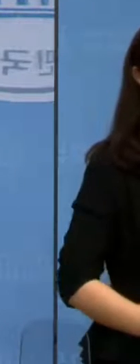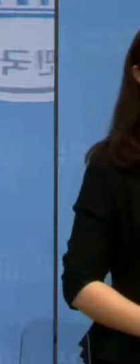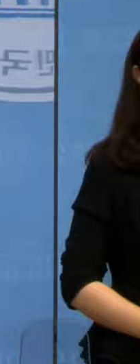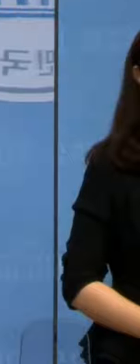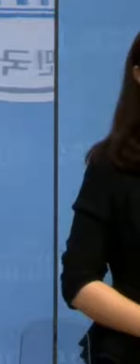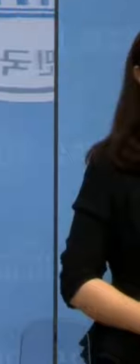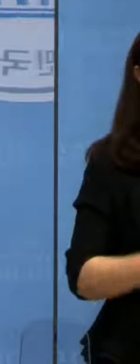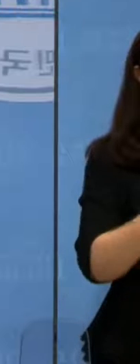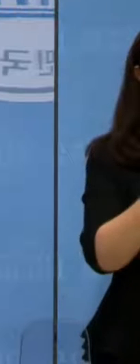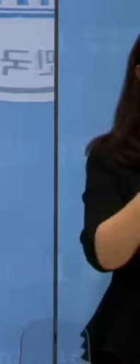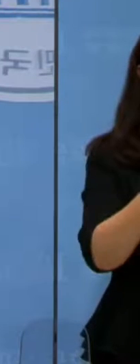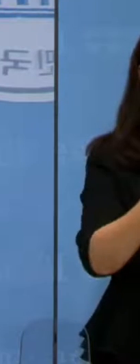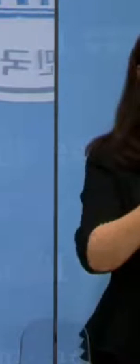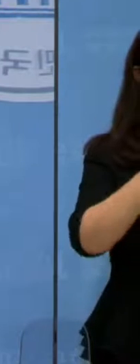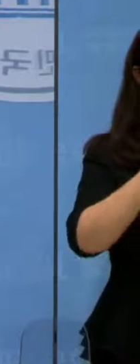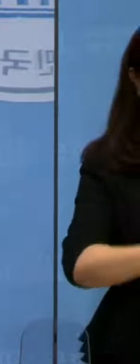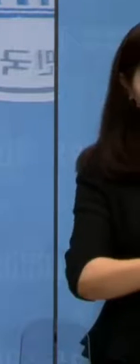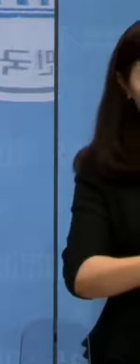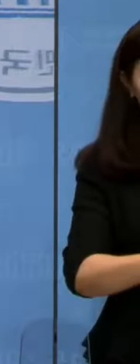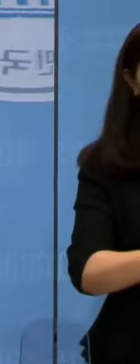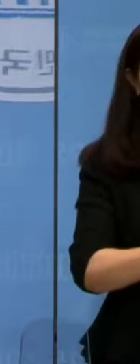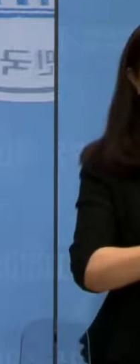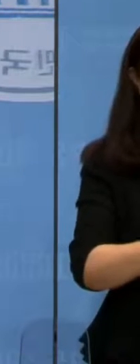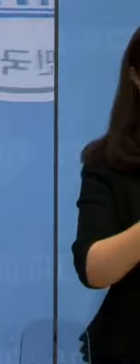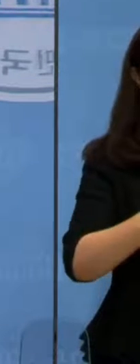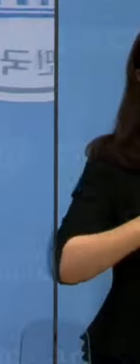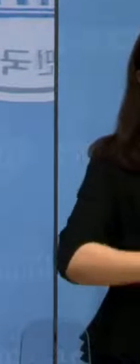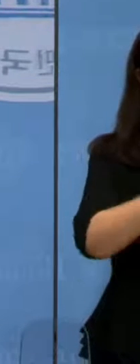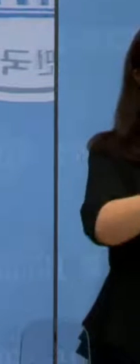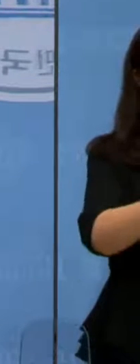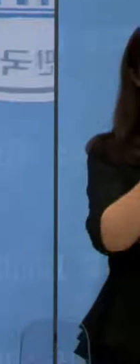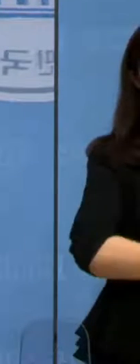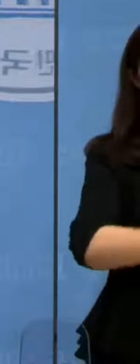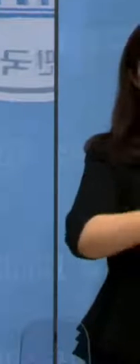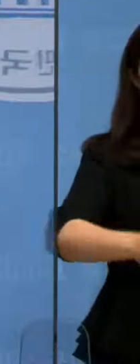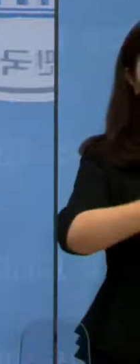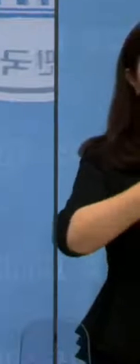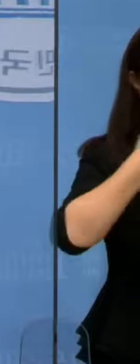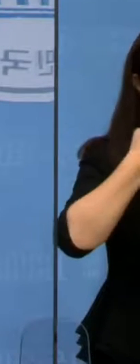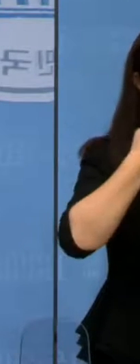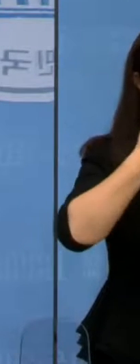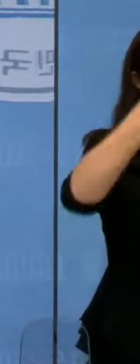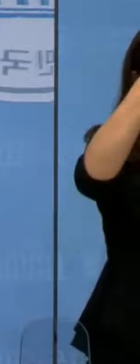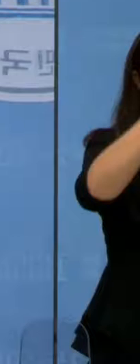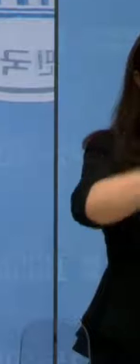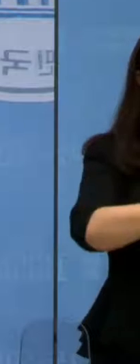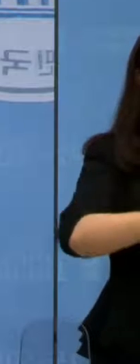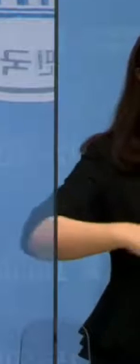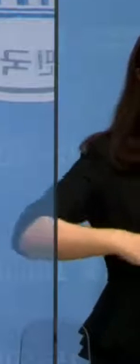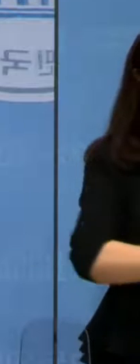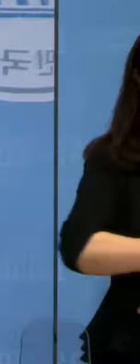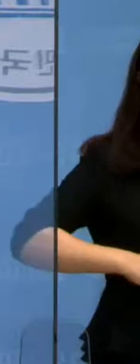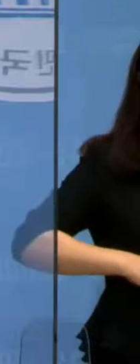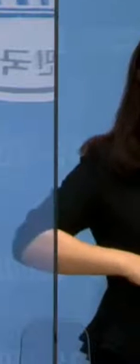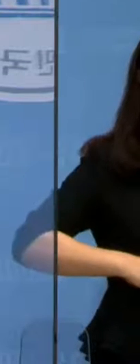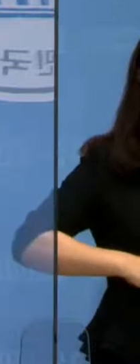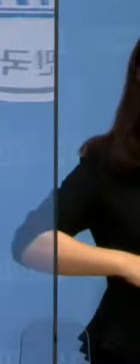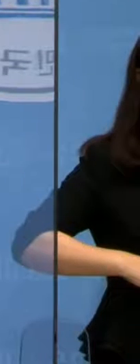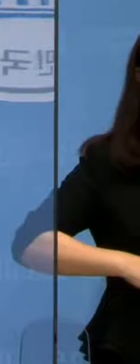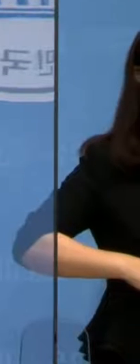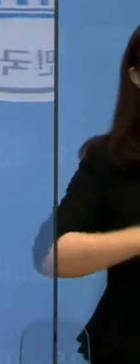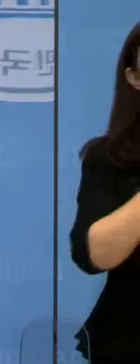기회의 불평등, 과정의 불공정, 결과의 부정의, 이러한 문재인 정권